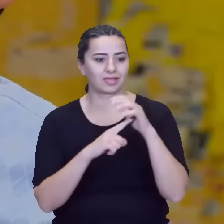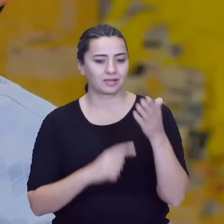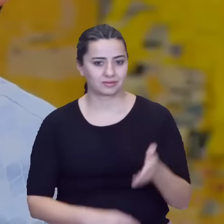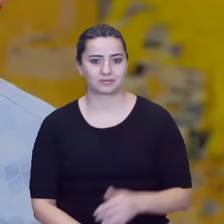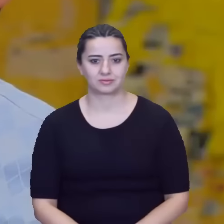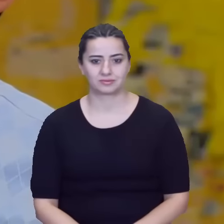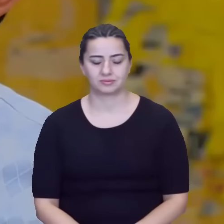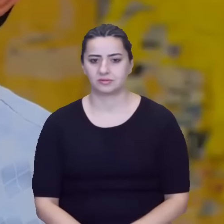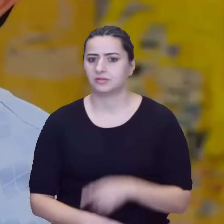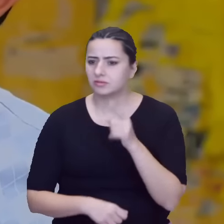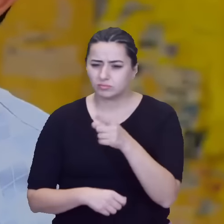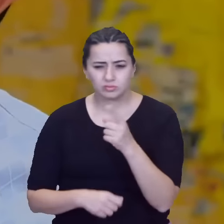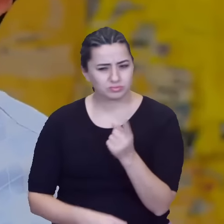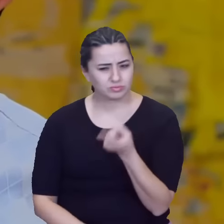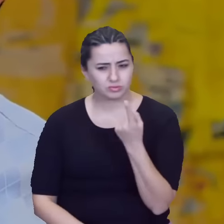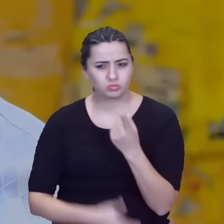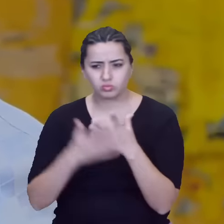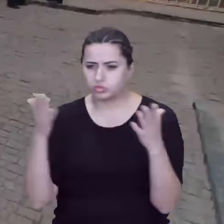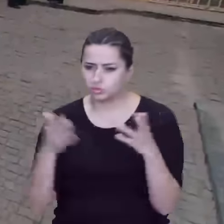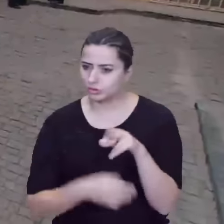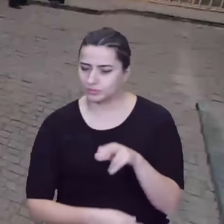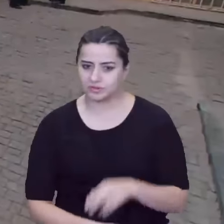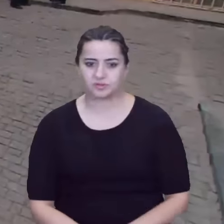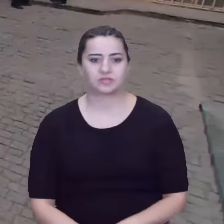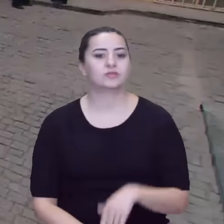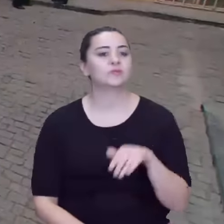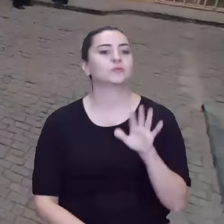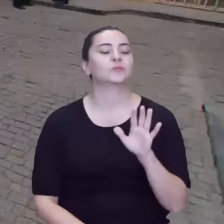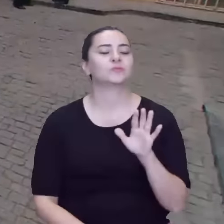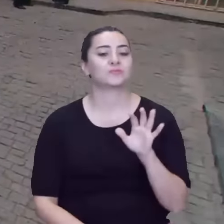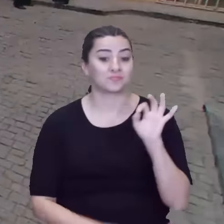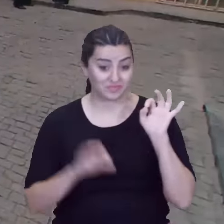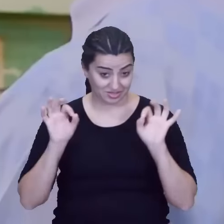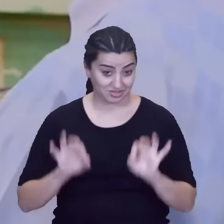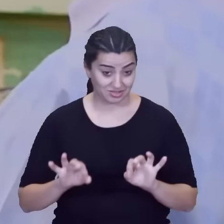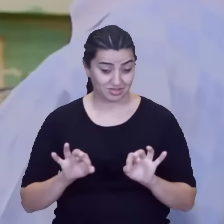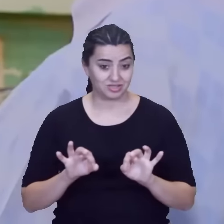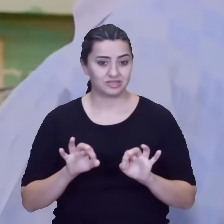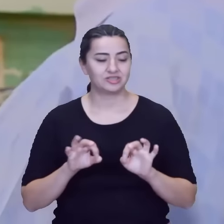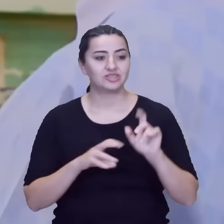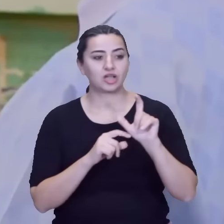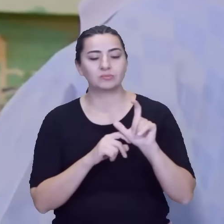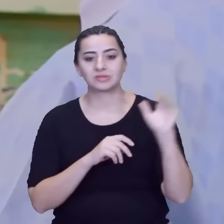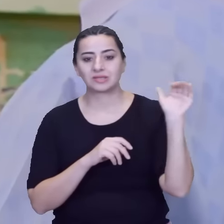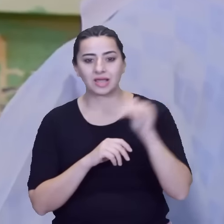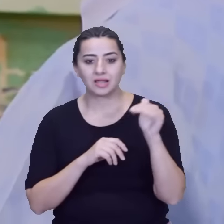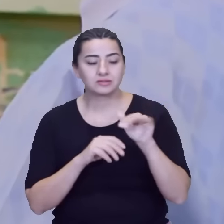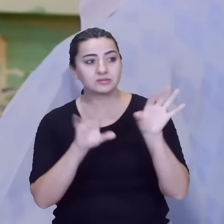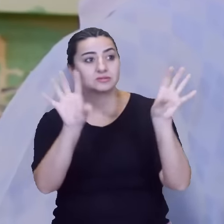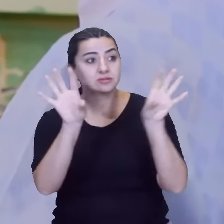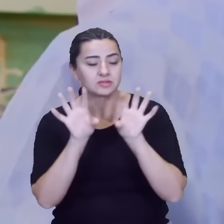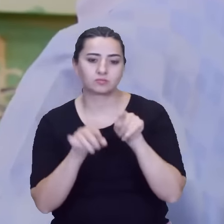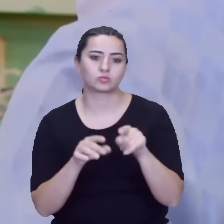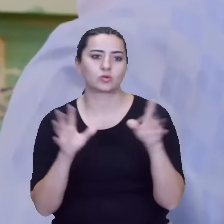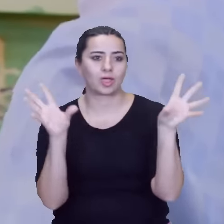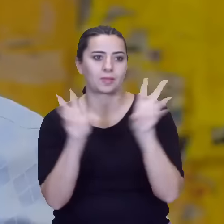Sapı da metal. Abi bu biraz büyük değil mi? Yok canım, şimdi bu Çamlıca'dan gelen sinyalleri